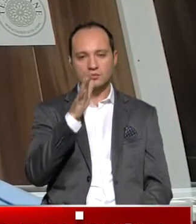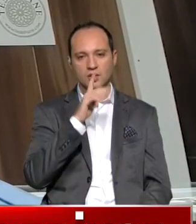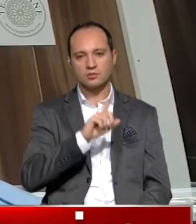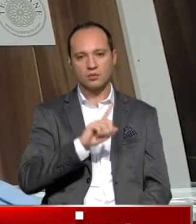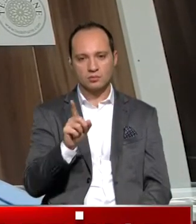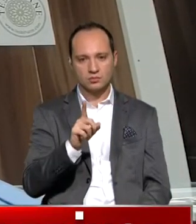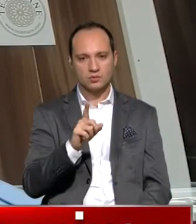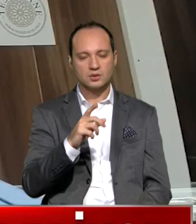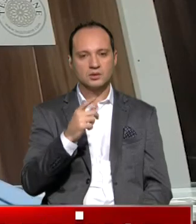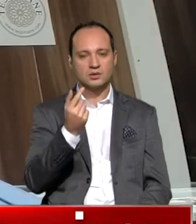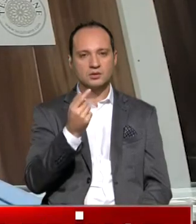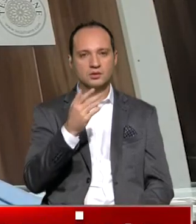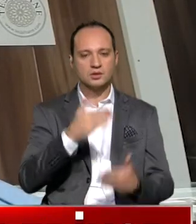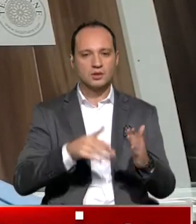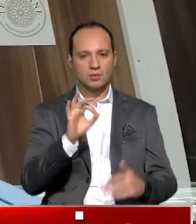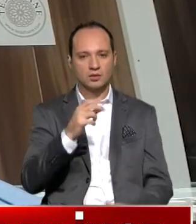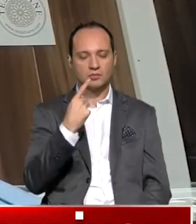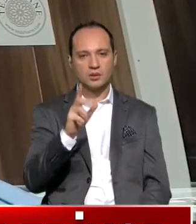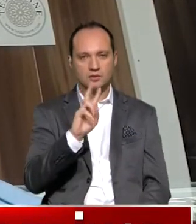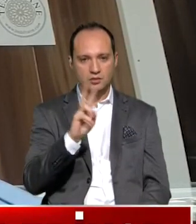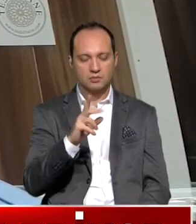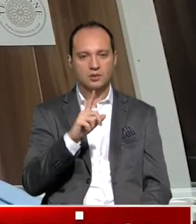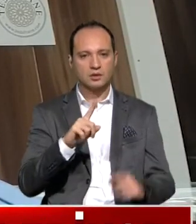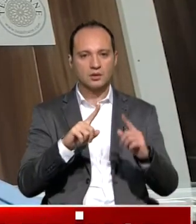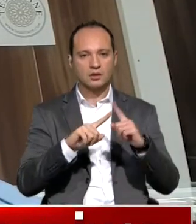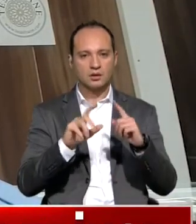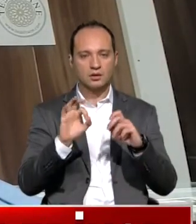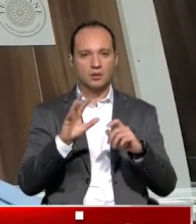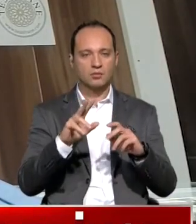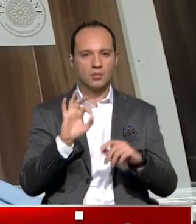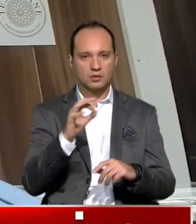510 lira, yarım altın 1020 lira. Tam